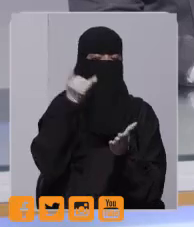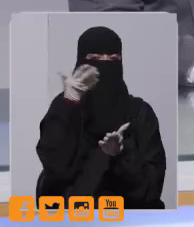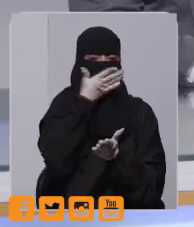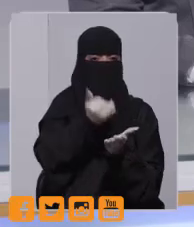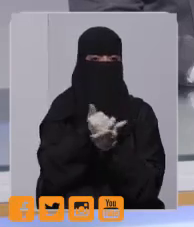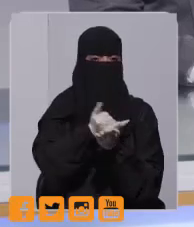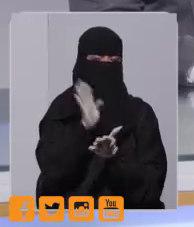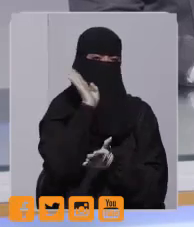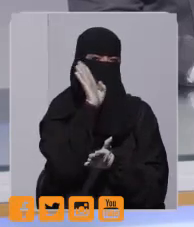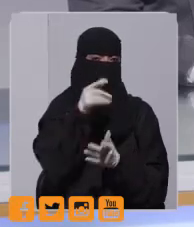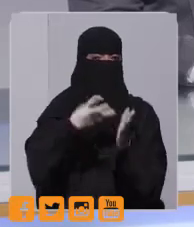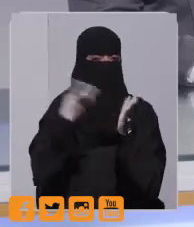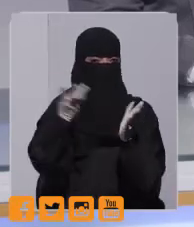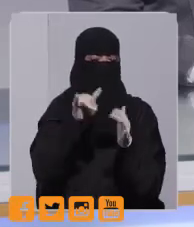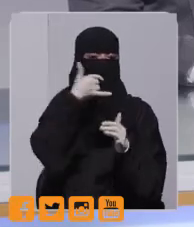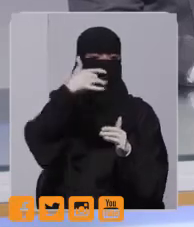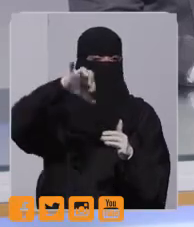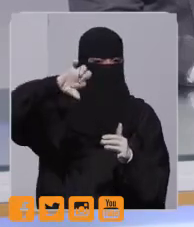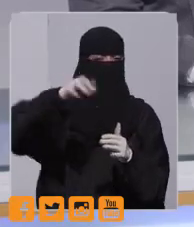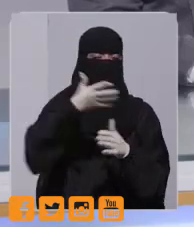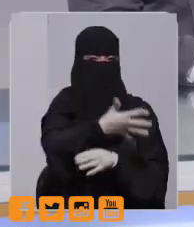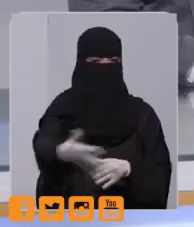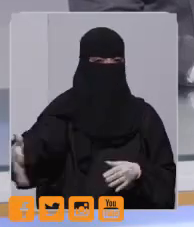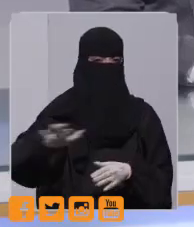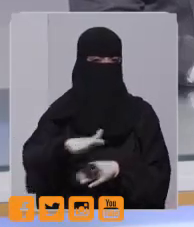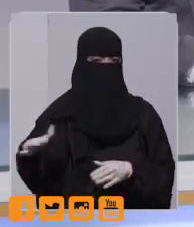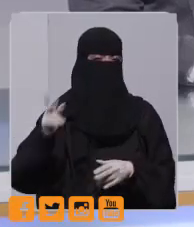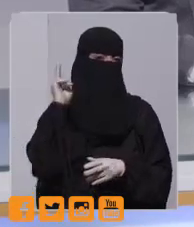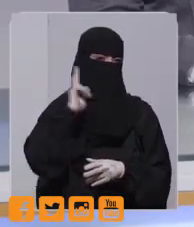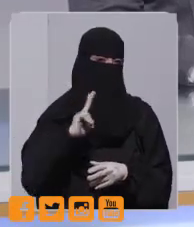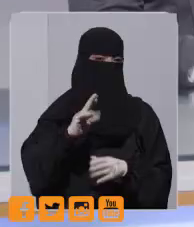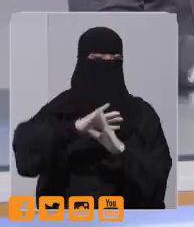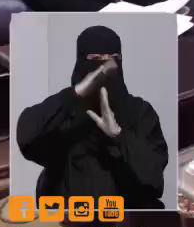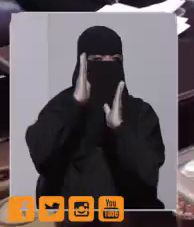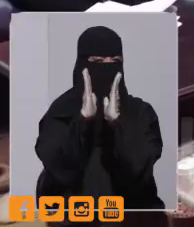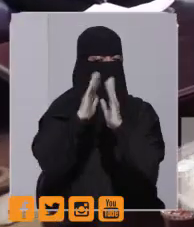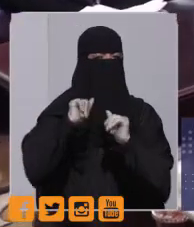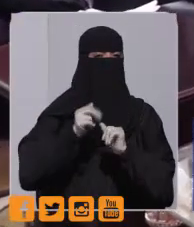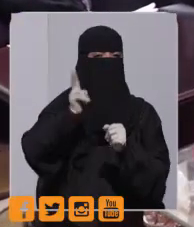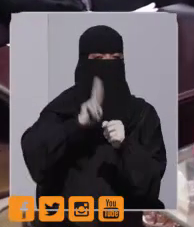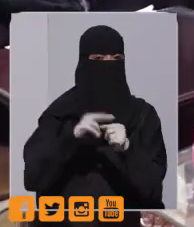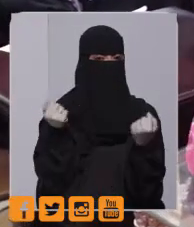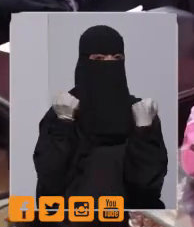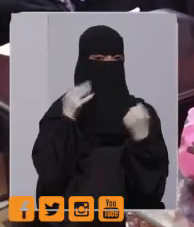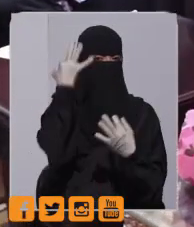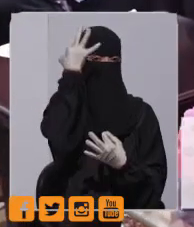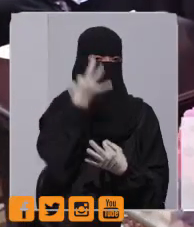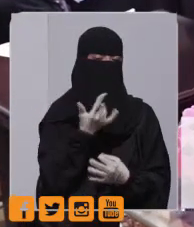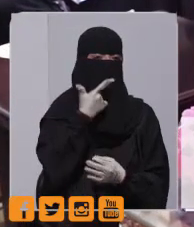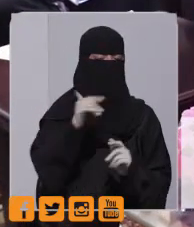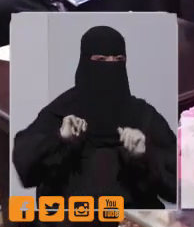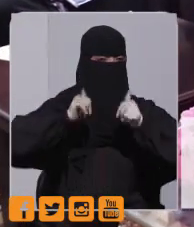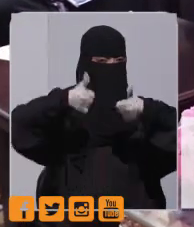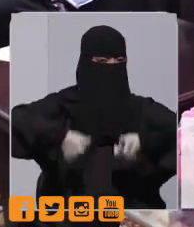في التعليم الثانوي والاساسي والرياضه اطفال بين حكومي واهلي واشاد الشيخ بن حبش بالجهود